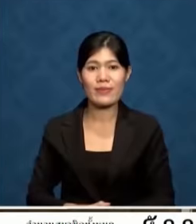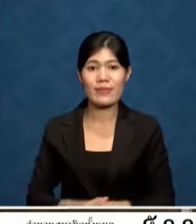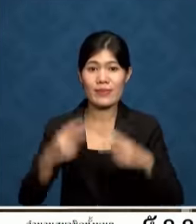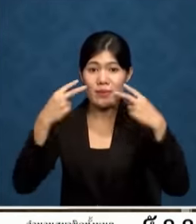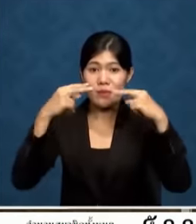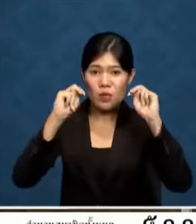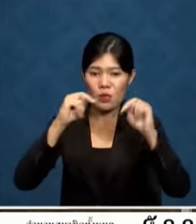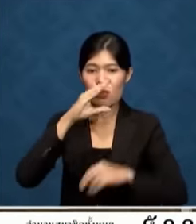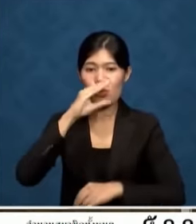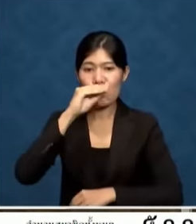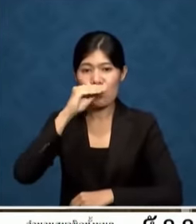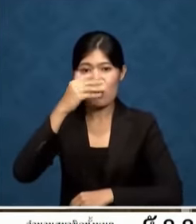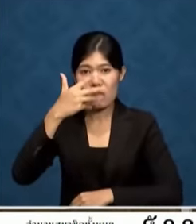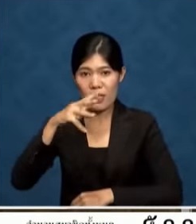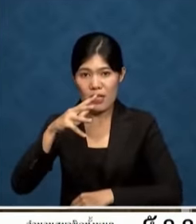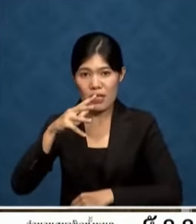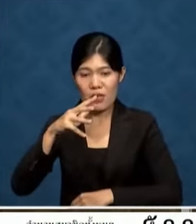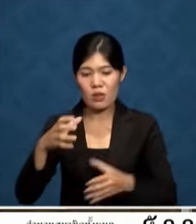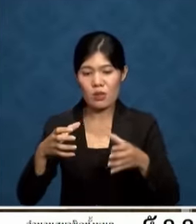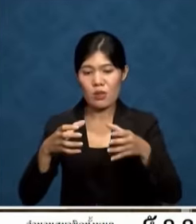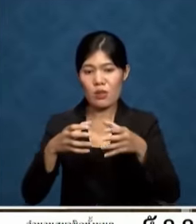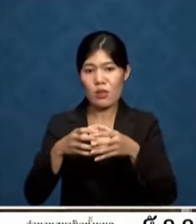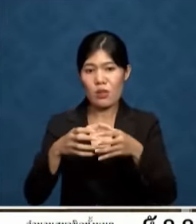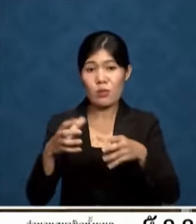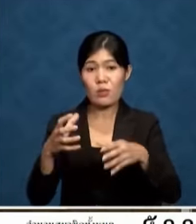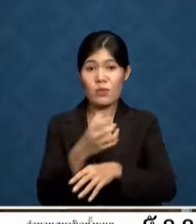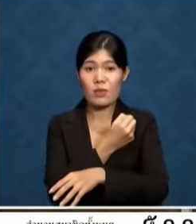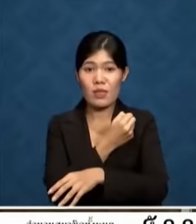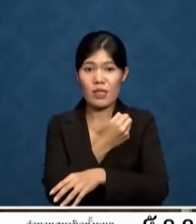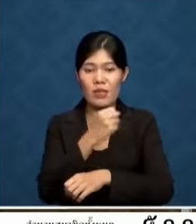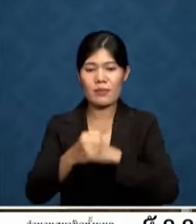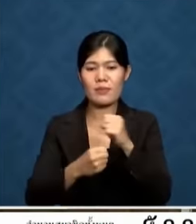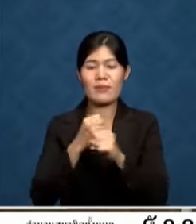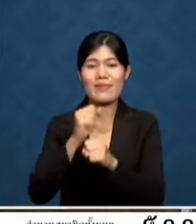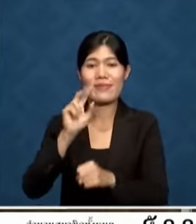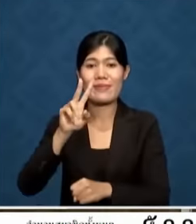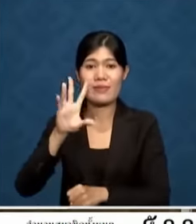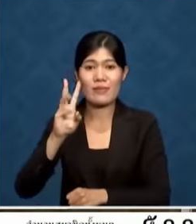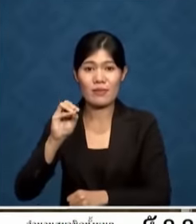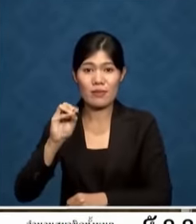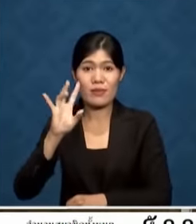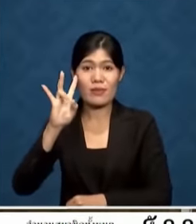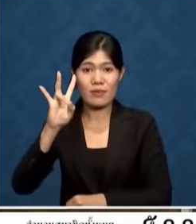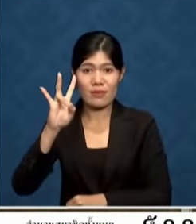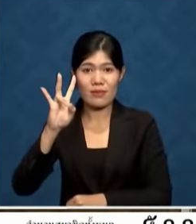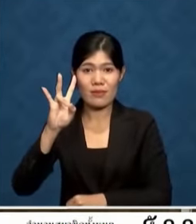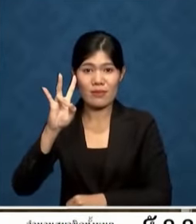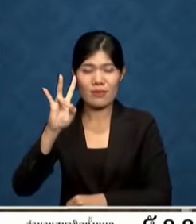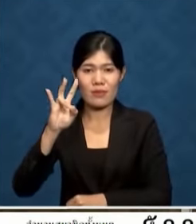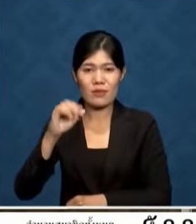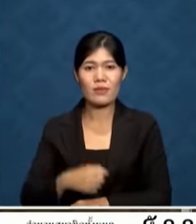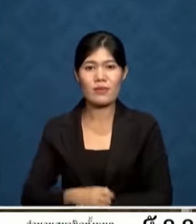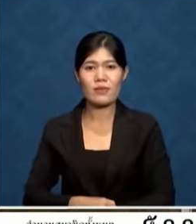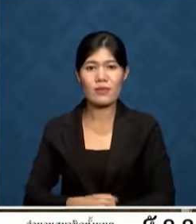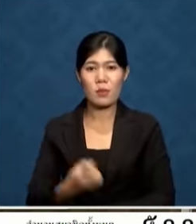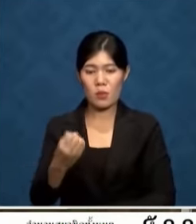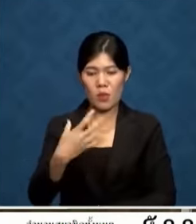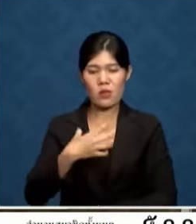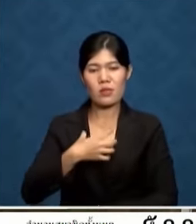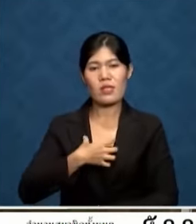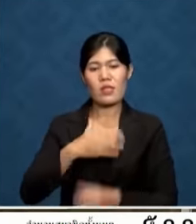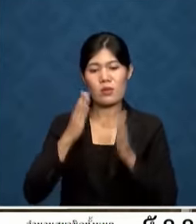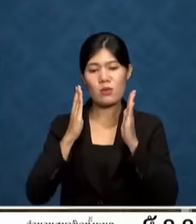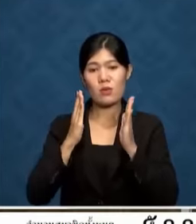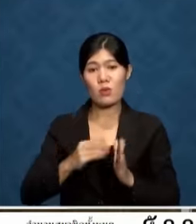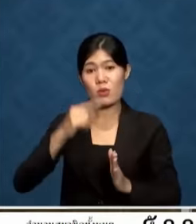เคยพูดในสภาตอนพิจารณางบ 67เหมือนกันบอกจะทำให้คนไทยรวยขึ้น